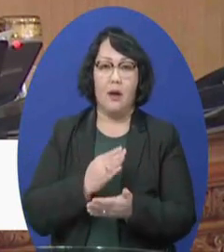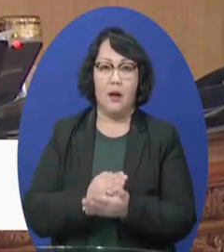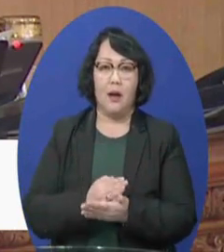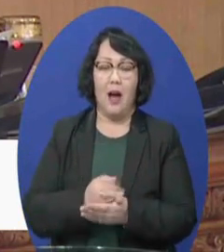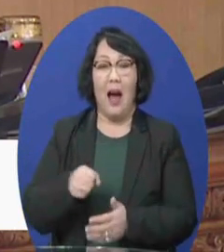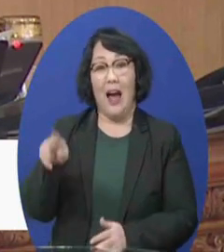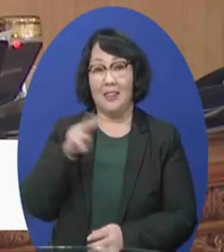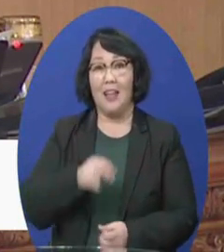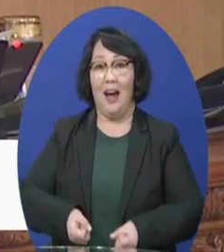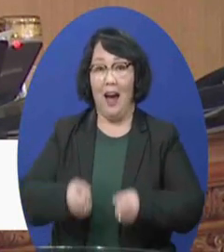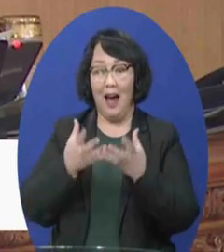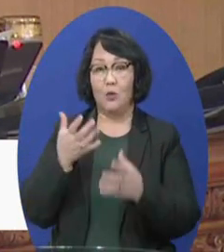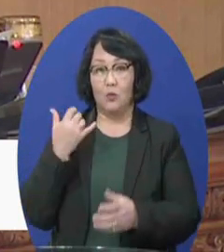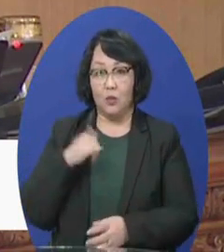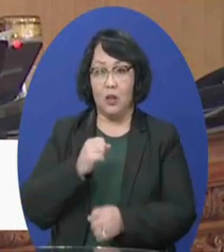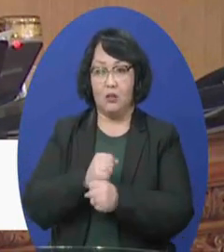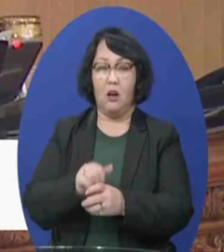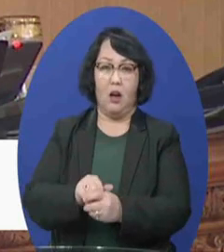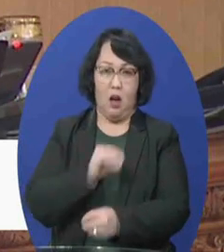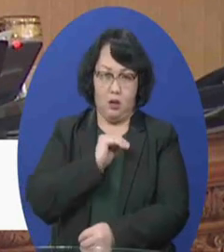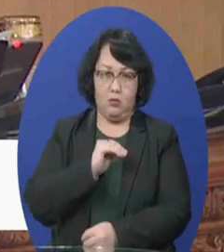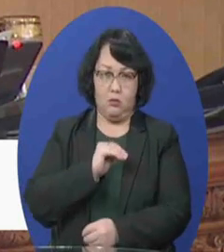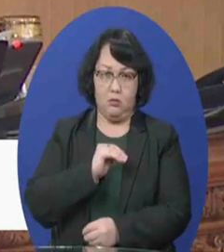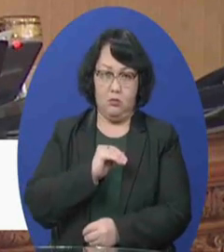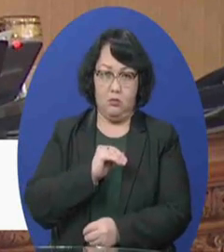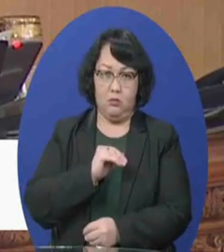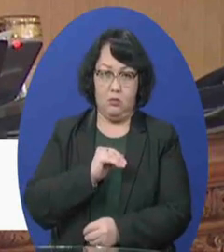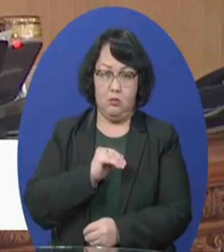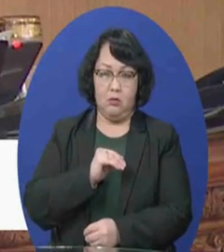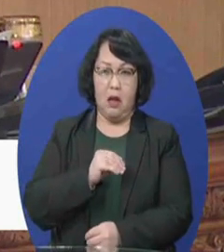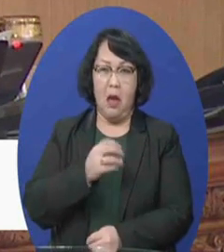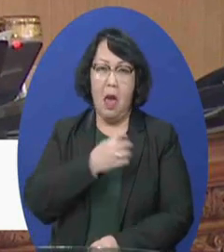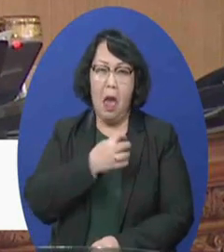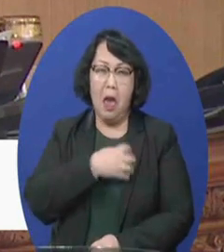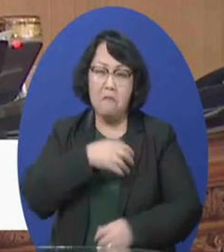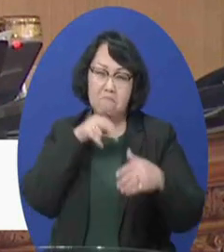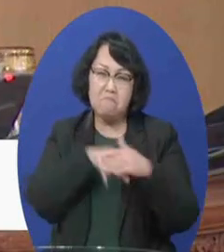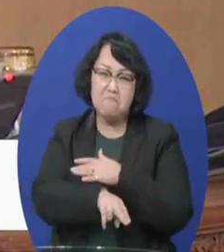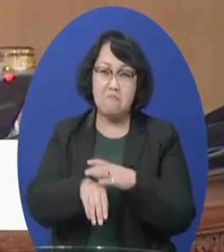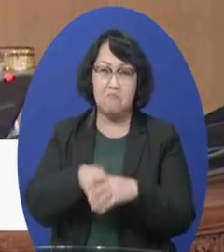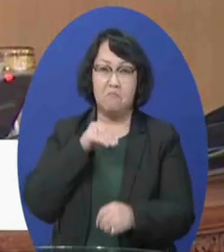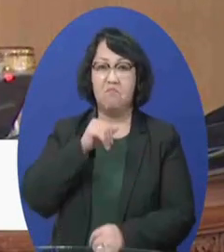Алдаа гаргасан учраас огцорж байгаа шүү. Тэрнээс биш айлчулж байгаа зүйл огцорж байгаа зүйл байхгүй.